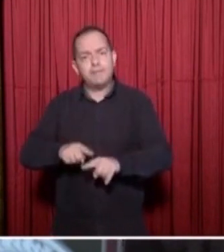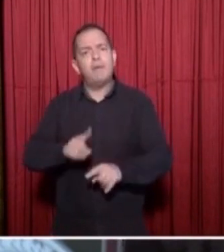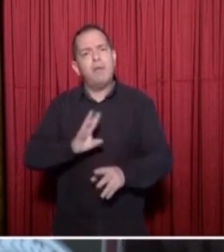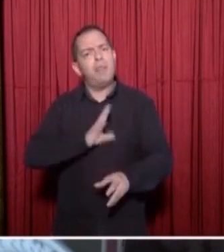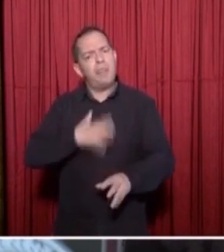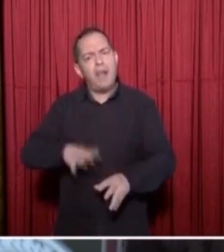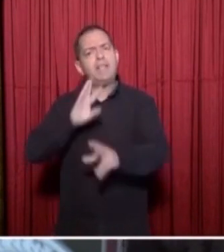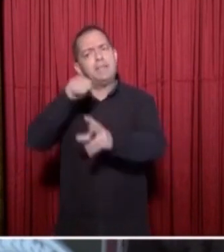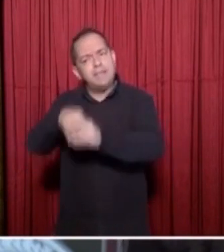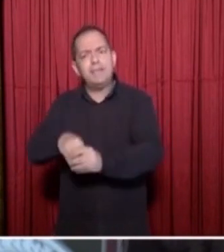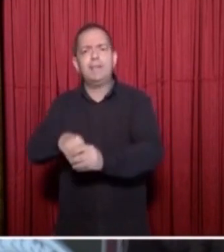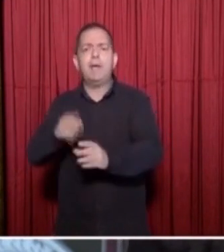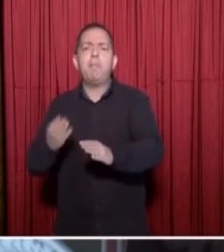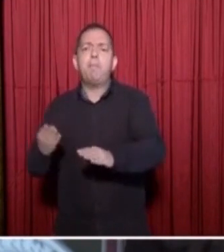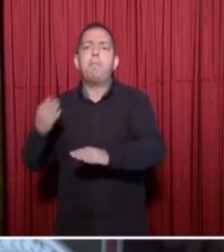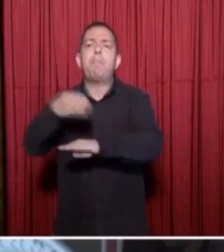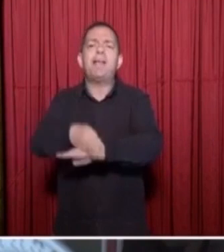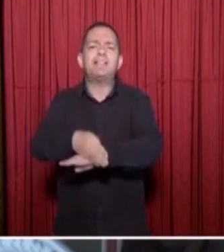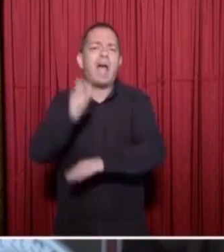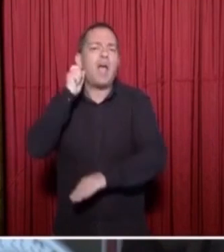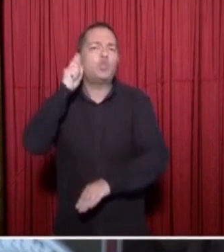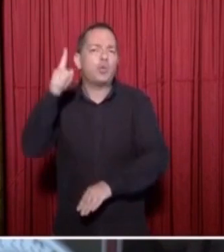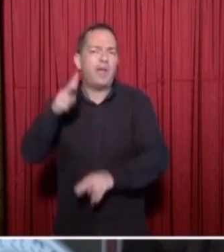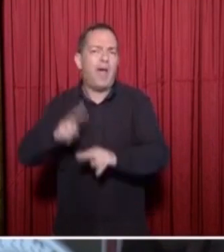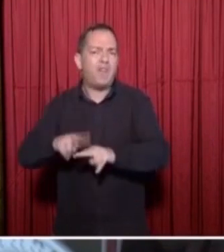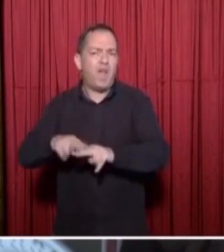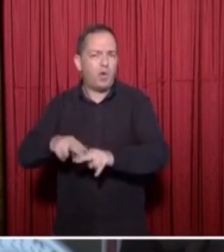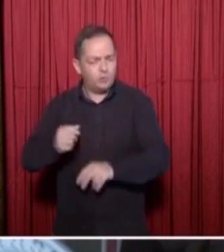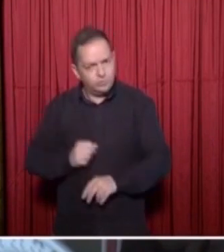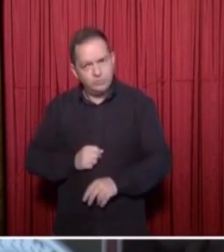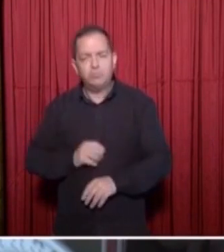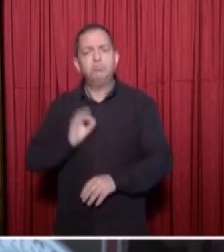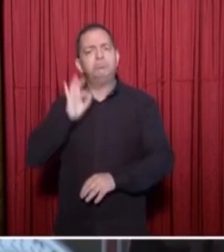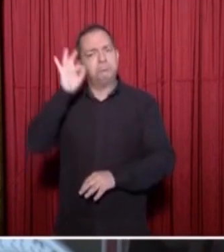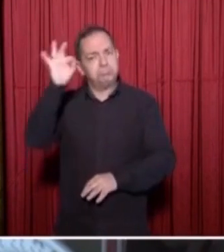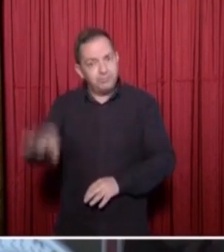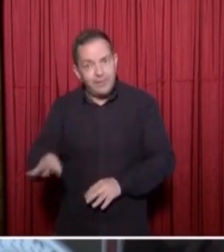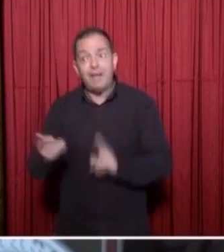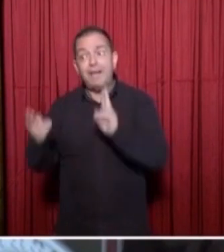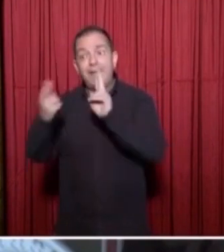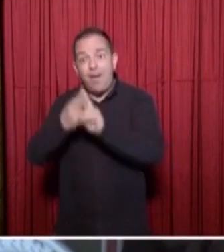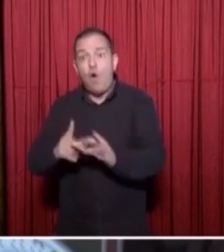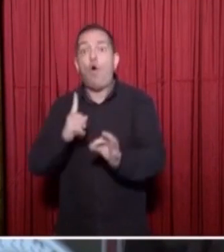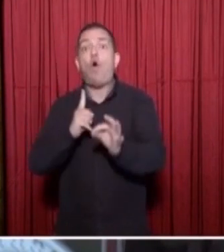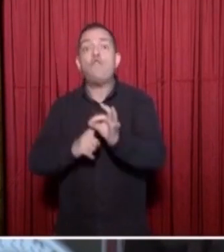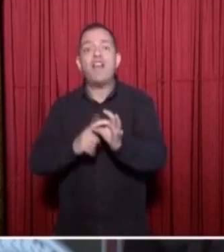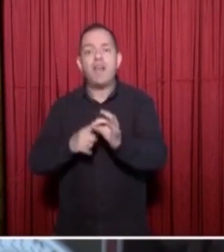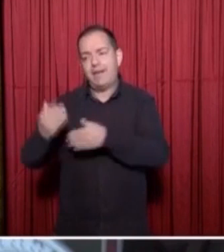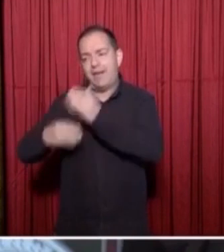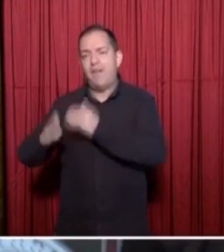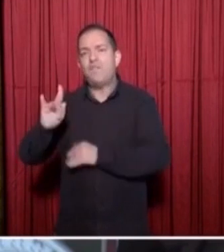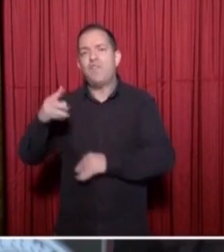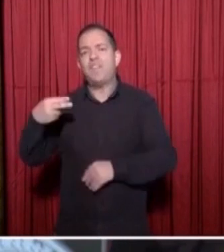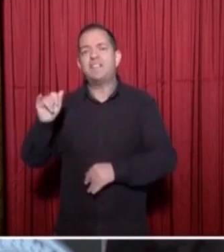αναβαινόντων, ή να προσκυνήσω συνεν τη εορτή, ούτι ουν προσήλθον Φιλίππο, το από